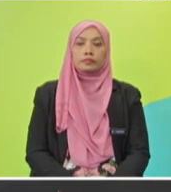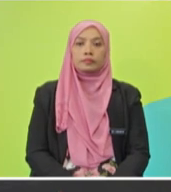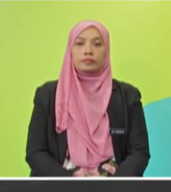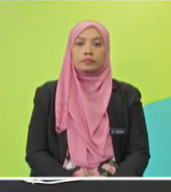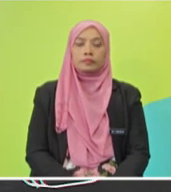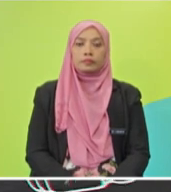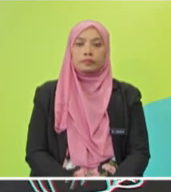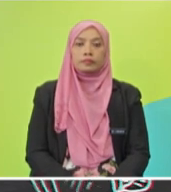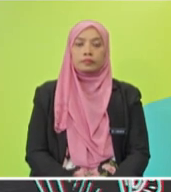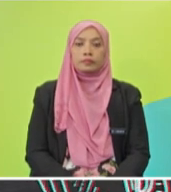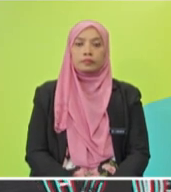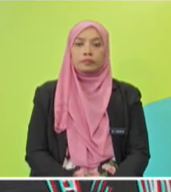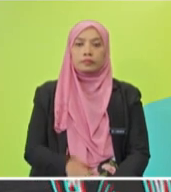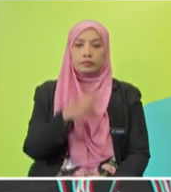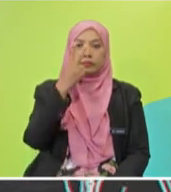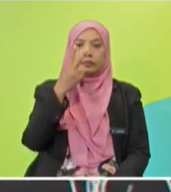sikit, Danish.